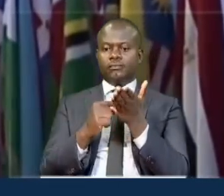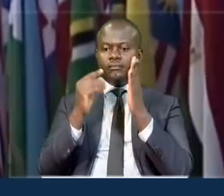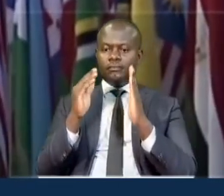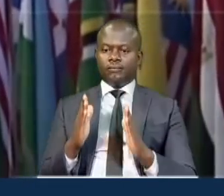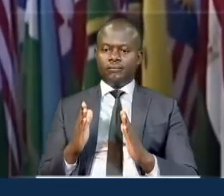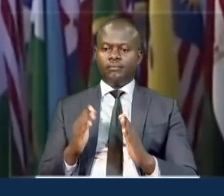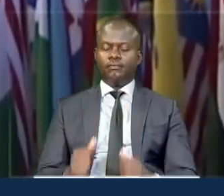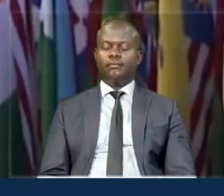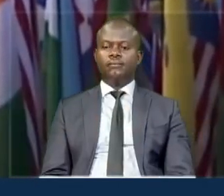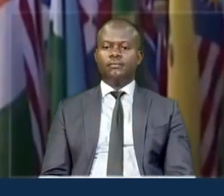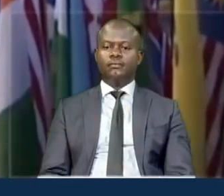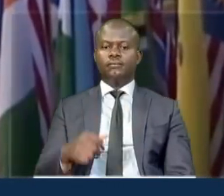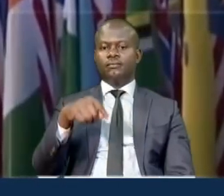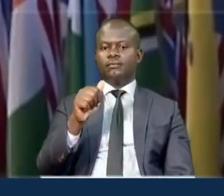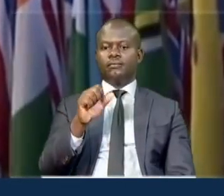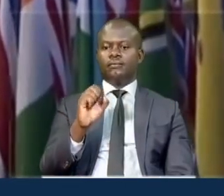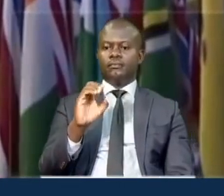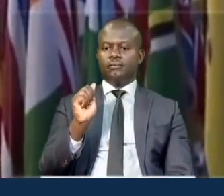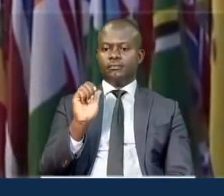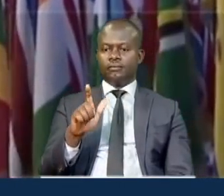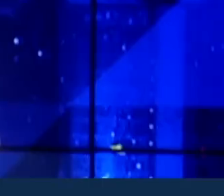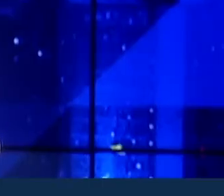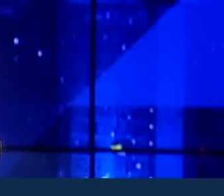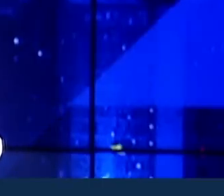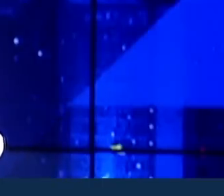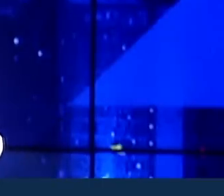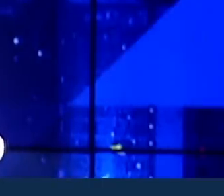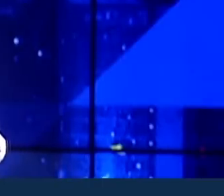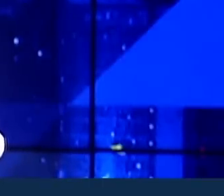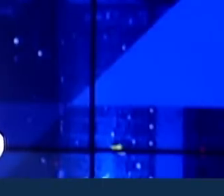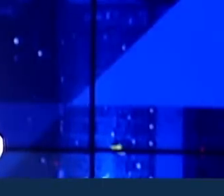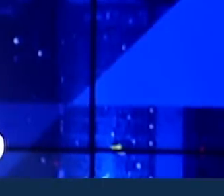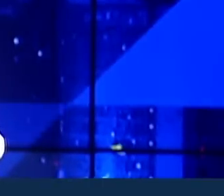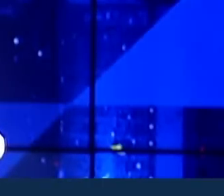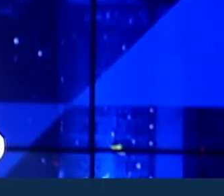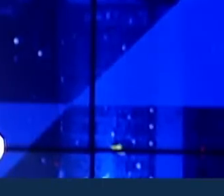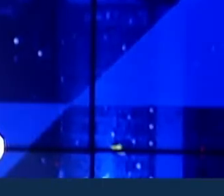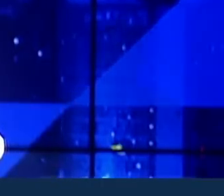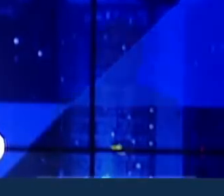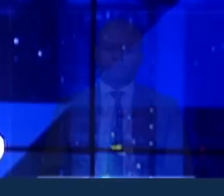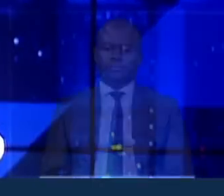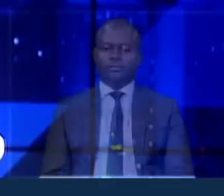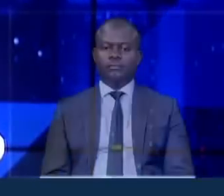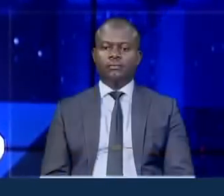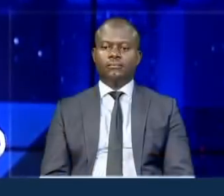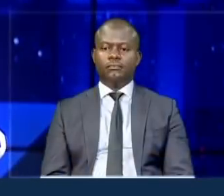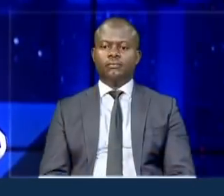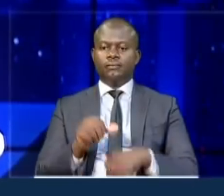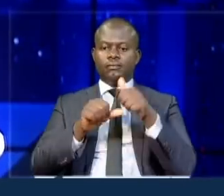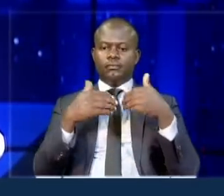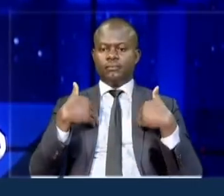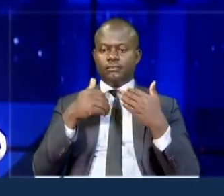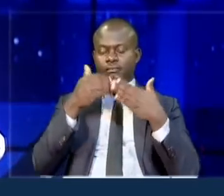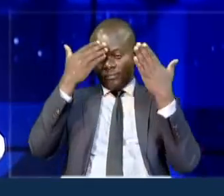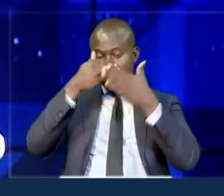Uganda. Pasco Buhura, Televiziyo Rwanda. Reka aya makuru tuyakomereze amakuru ari kuvugwa mu bijyanye n'ubuzima.